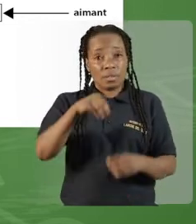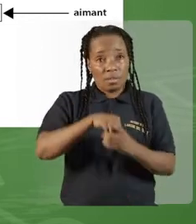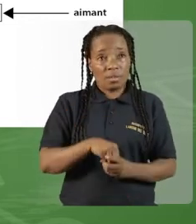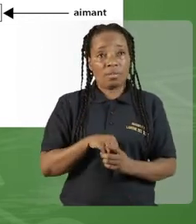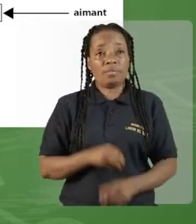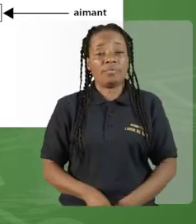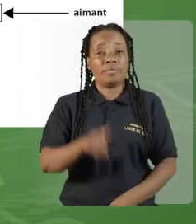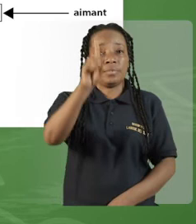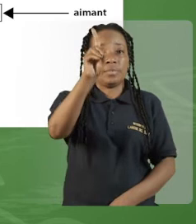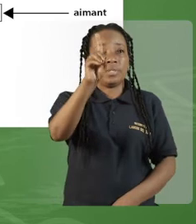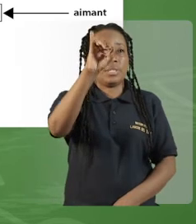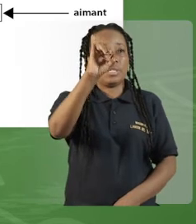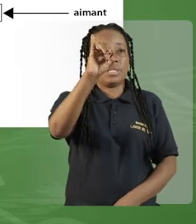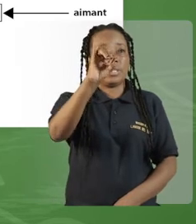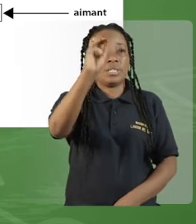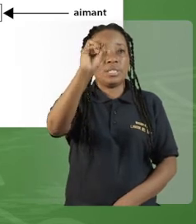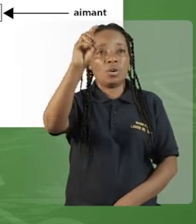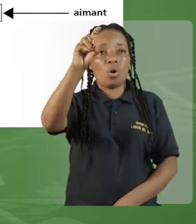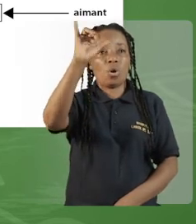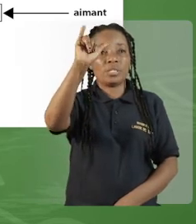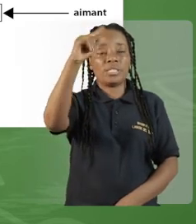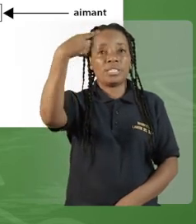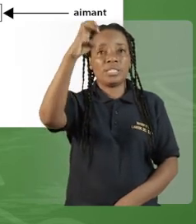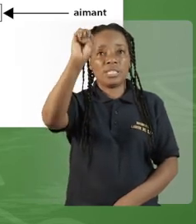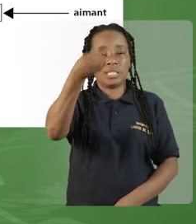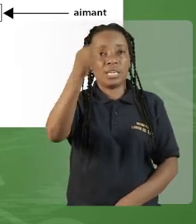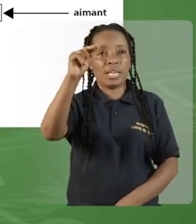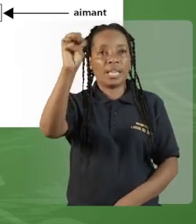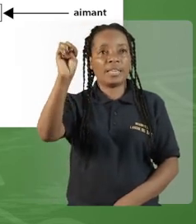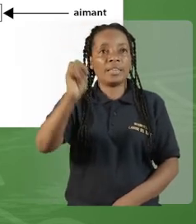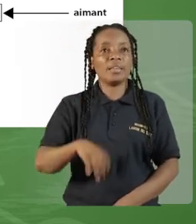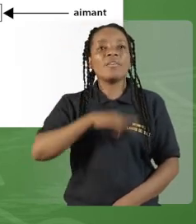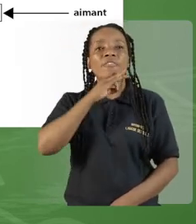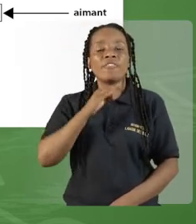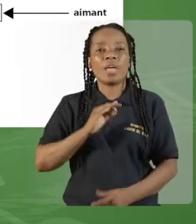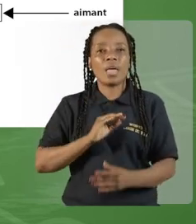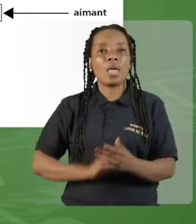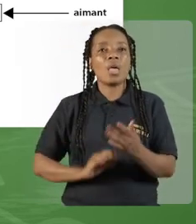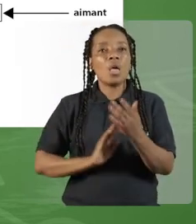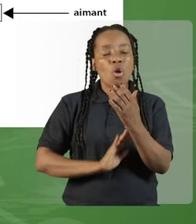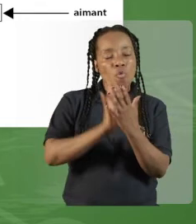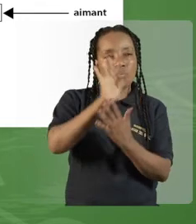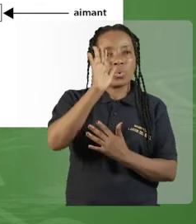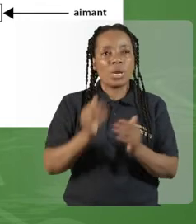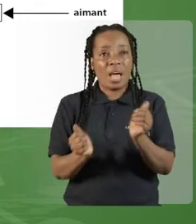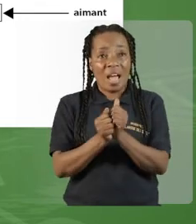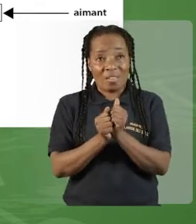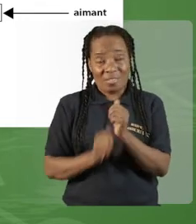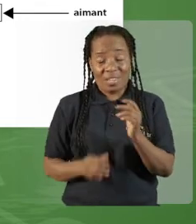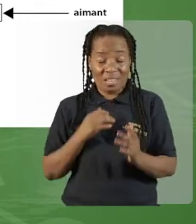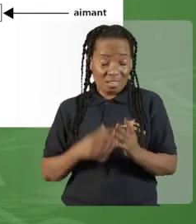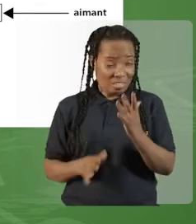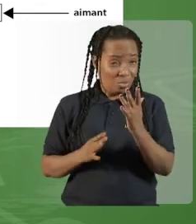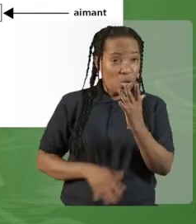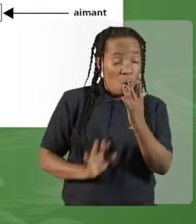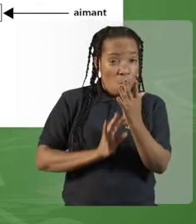Nous avons remarqué que dans le dioxygène, le fer brûle avec des étincelles. La combustion est plus vive dans